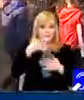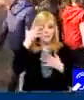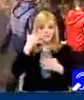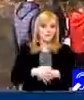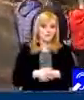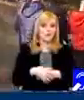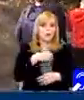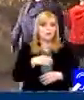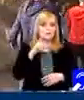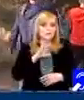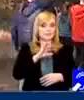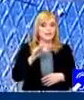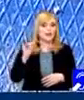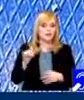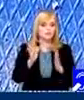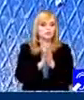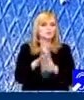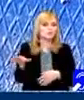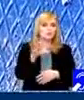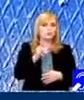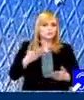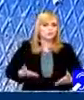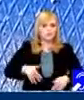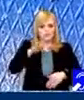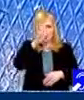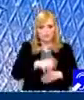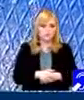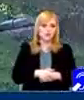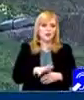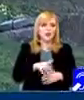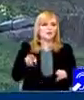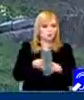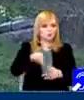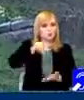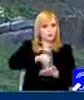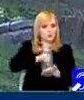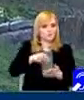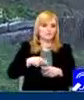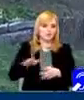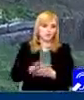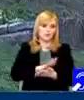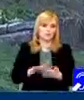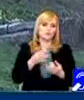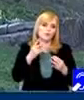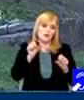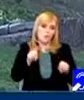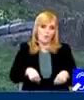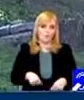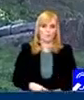pascale. Primarul interimar Silvia Radu le cere tuturor locuitorilor și agenților economici să se implice cât de mult pot în